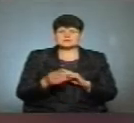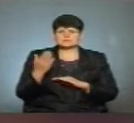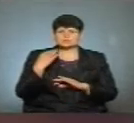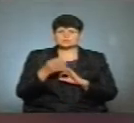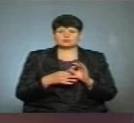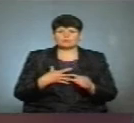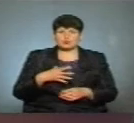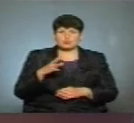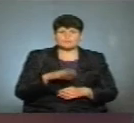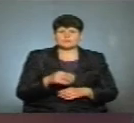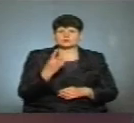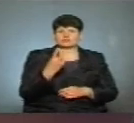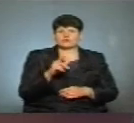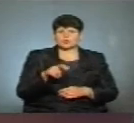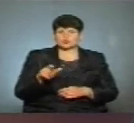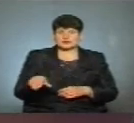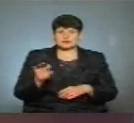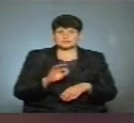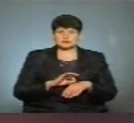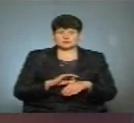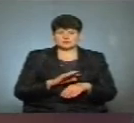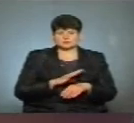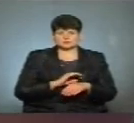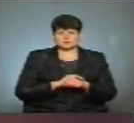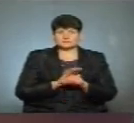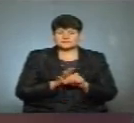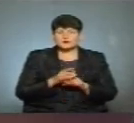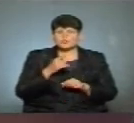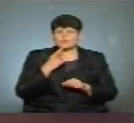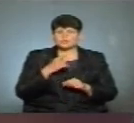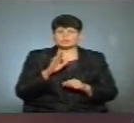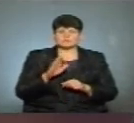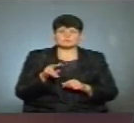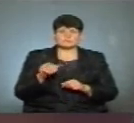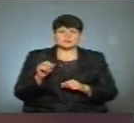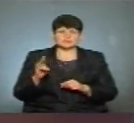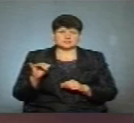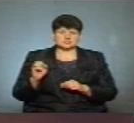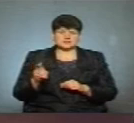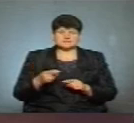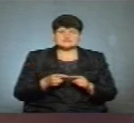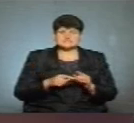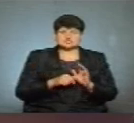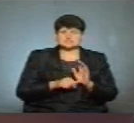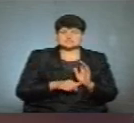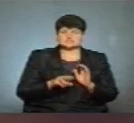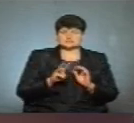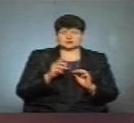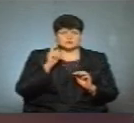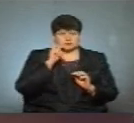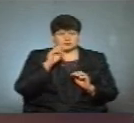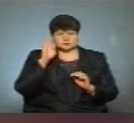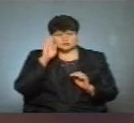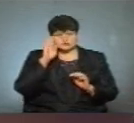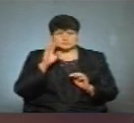добу померли двоє людей, які хворіли на COVID-19, каже Володимир Паничев. За його словами, це 63-річний житель села